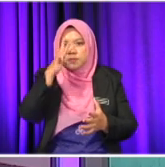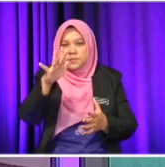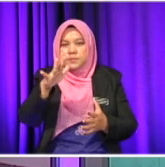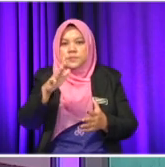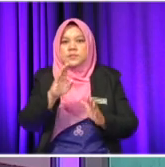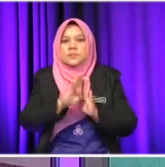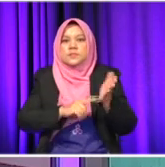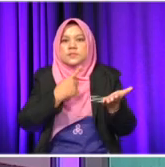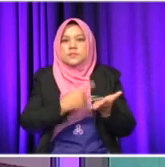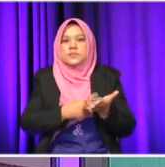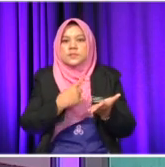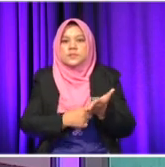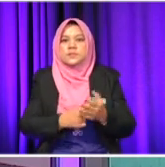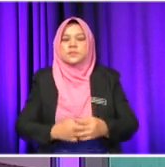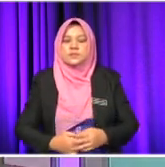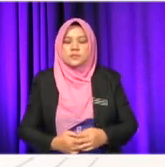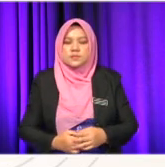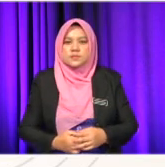berunding oke